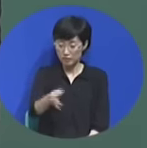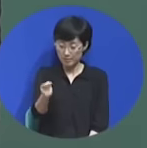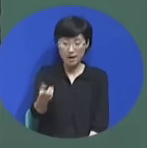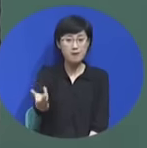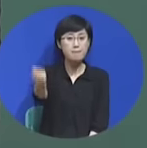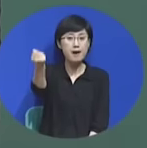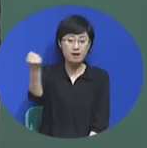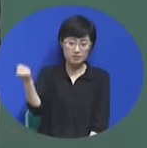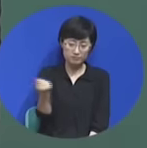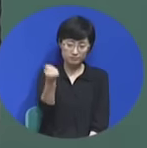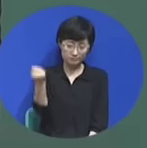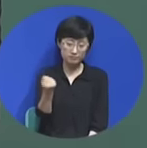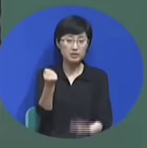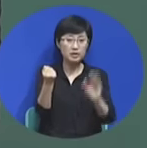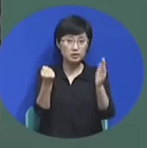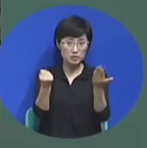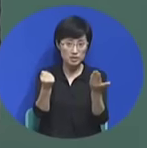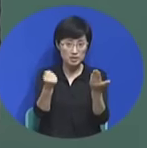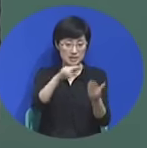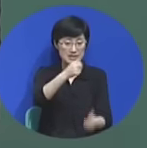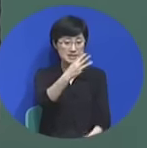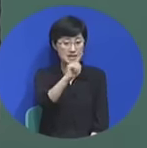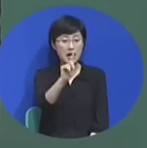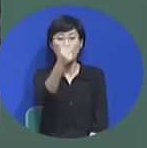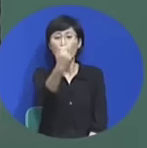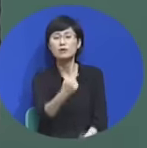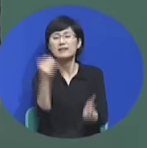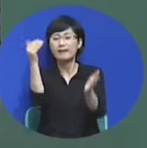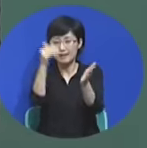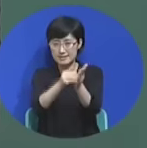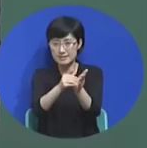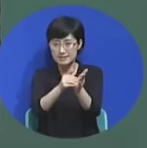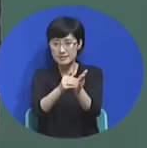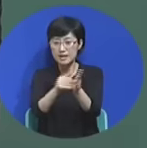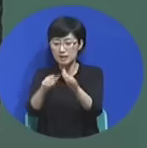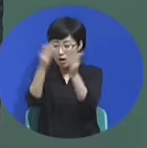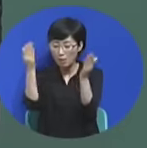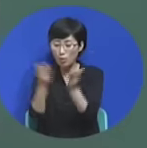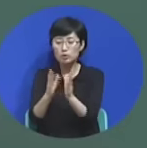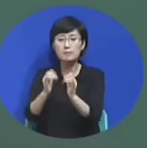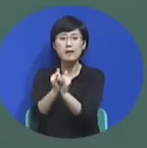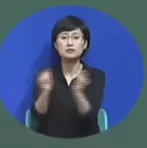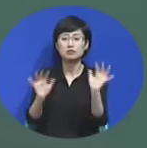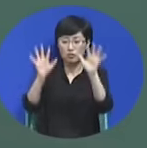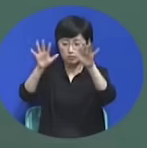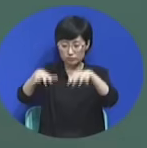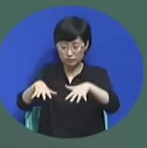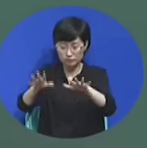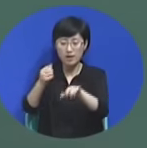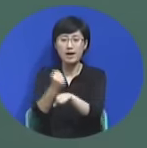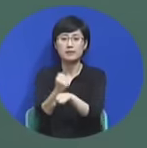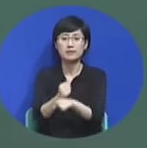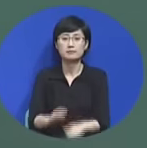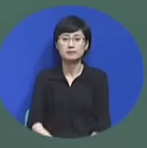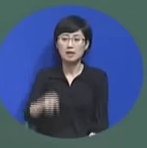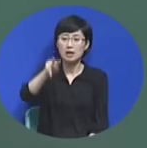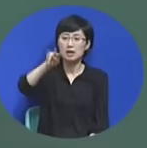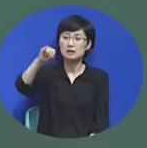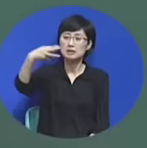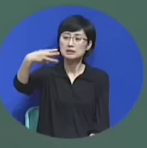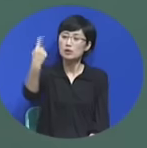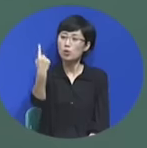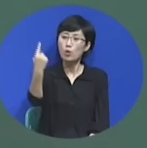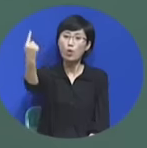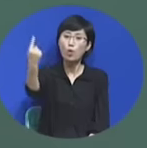사이에서 떠나지 아니하기를 신라가 오시기까지 이르니 그에게 모든 백성이 복종하라. 자, 누가 오면